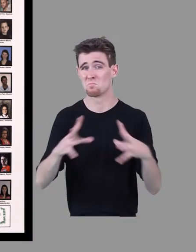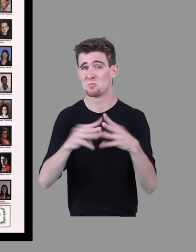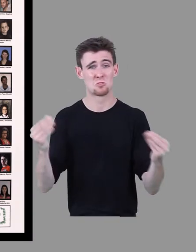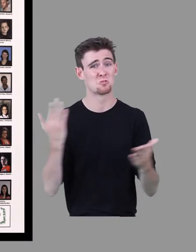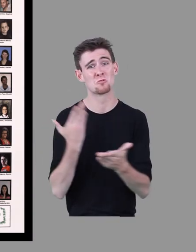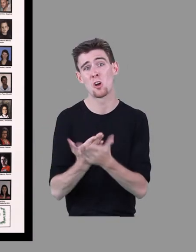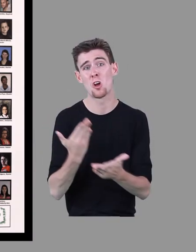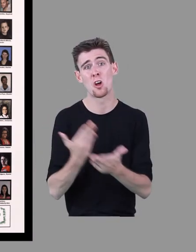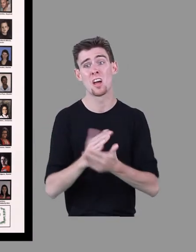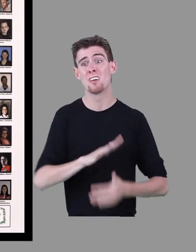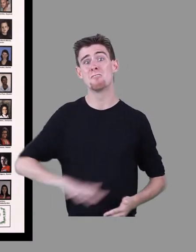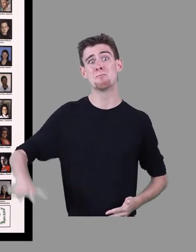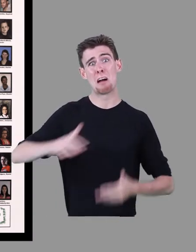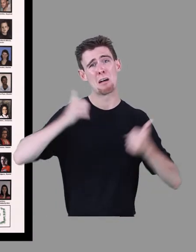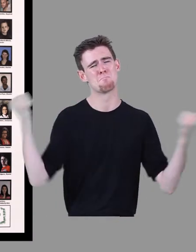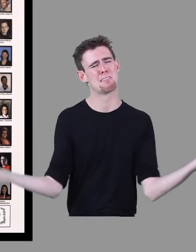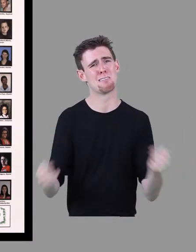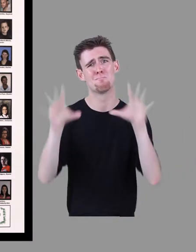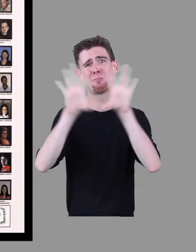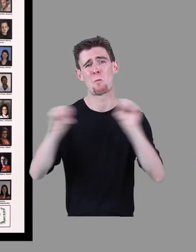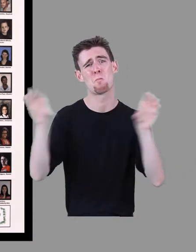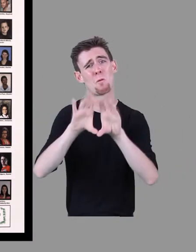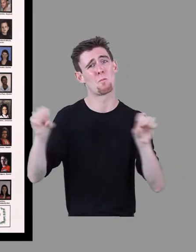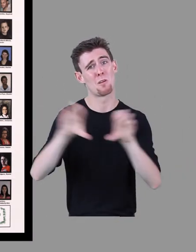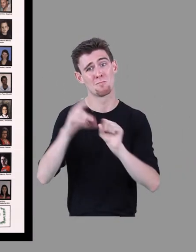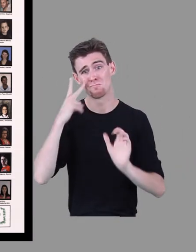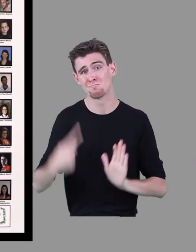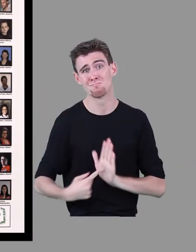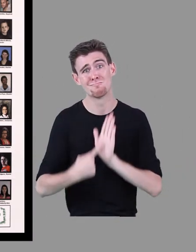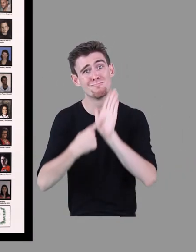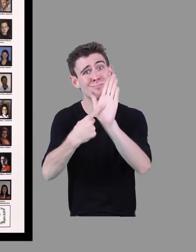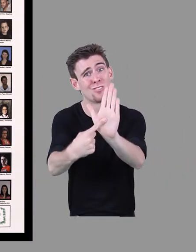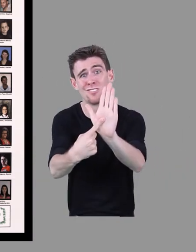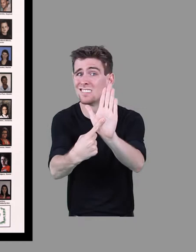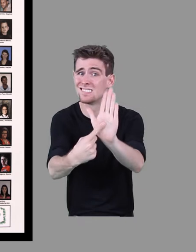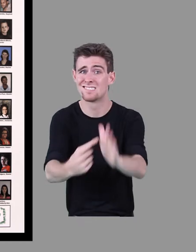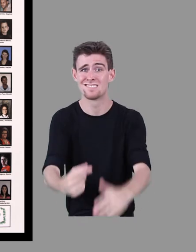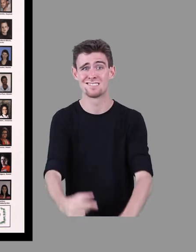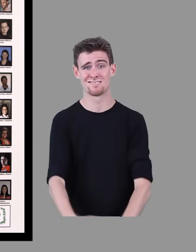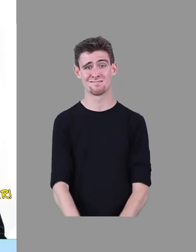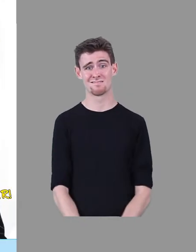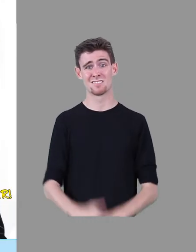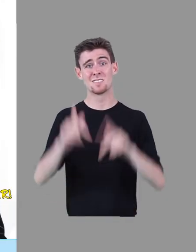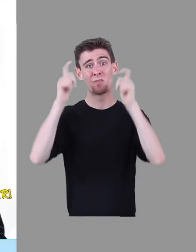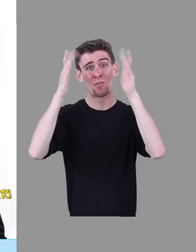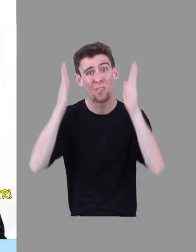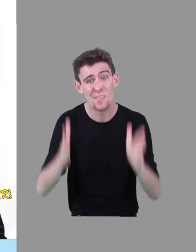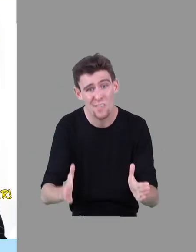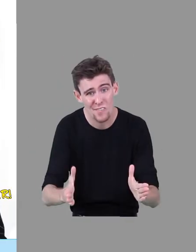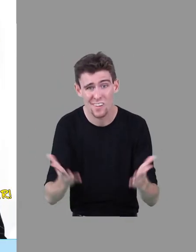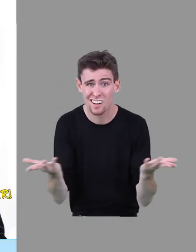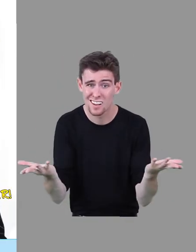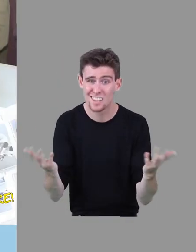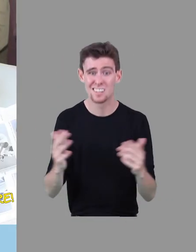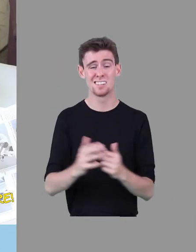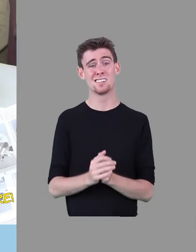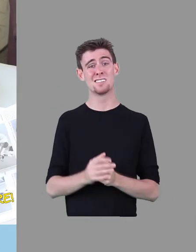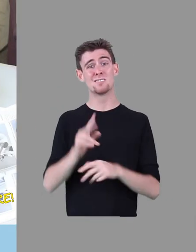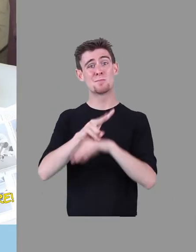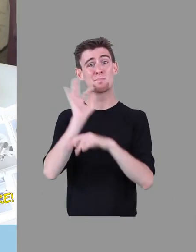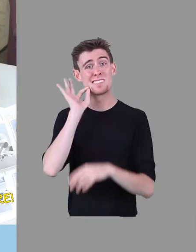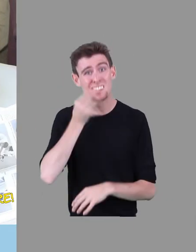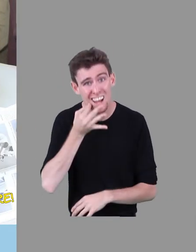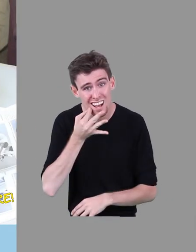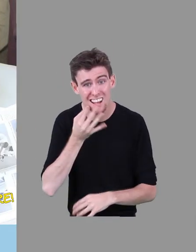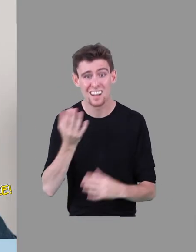Nous ne voulons pas voir disparaître cette école qui nous ont donné des finisseurs qui sont maintenant photographes,